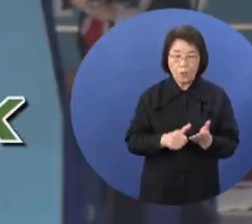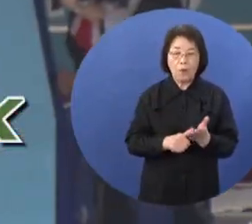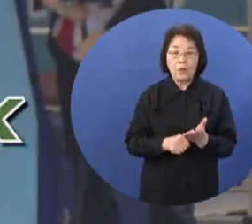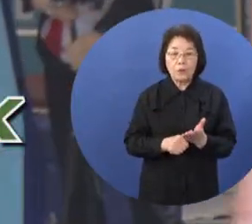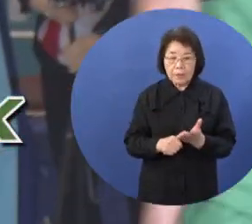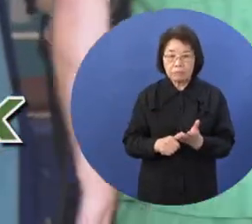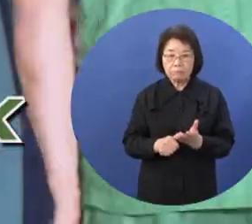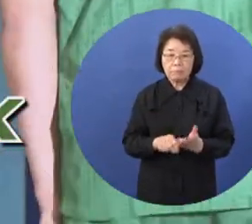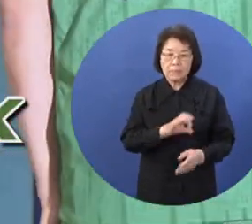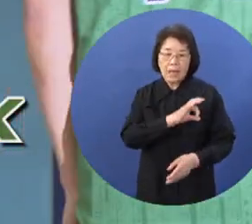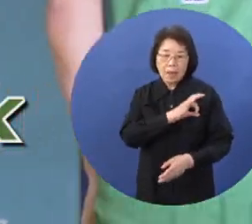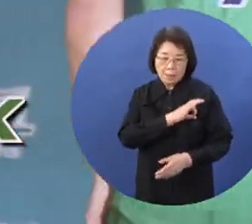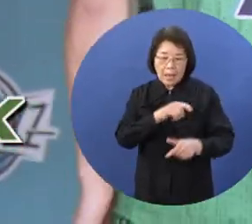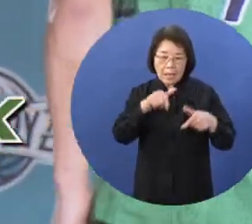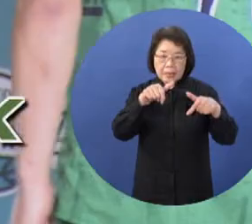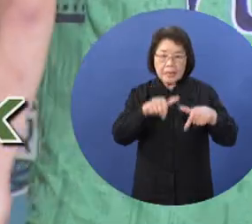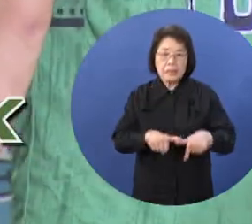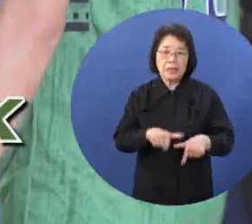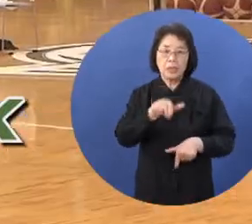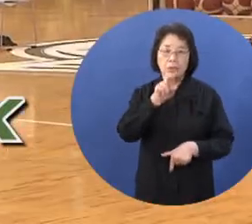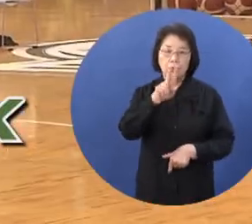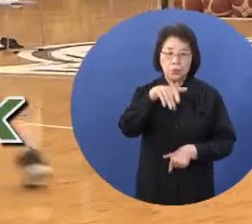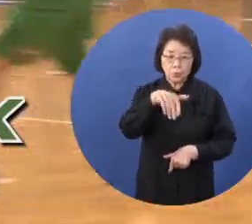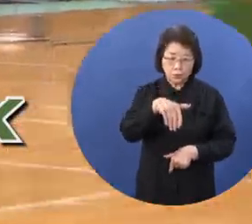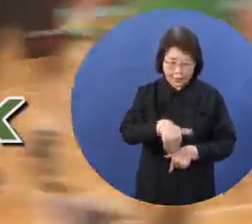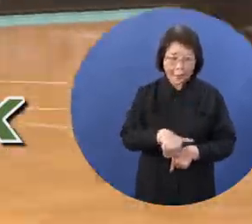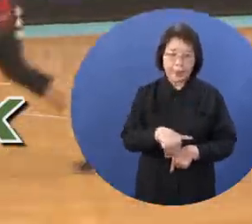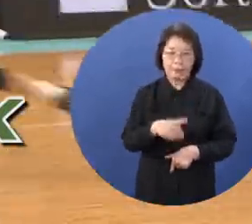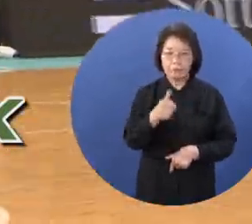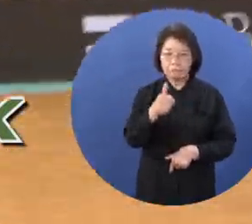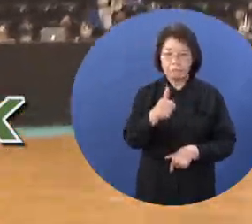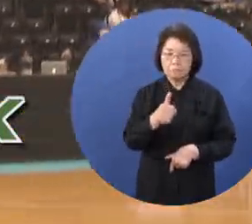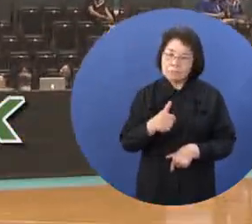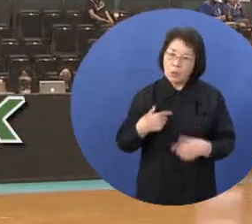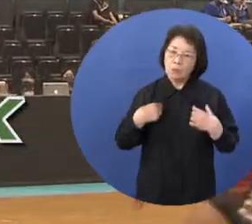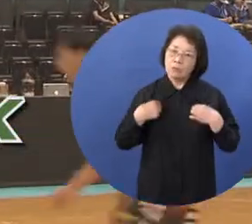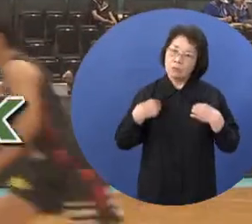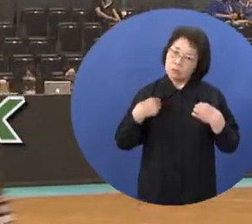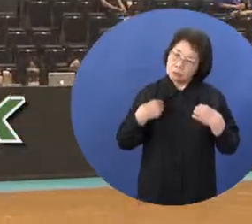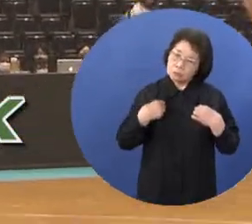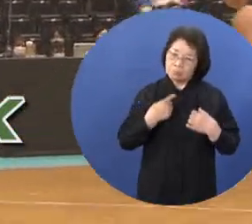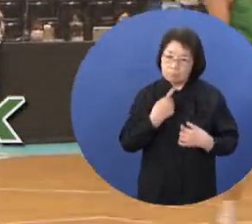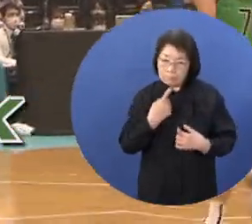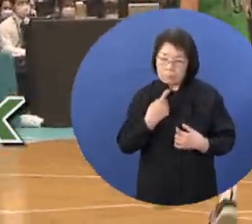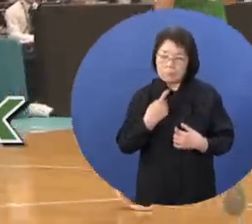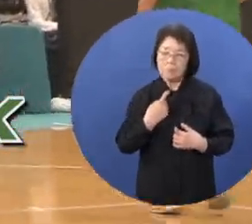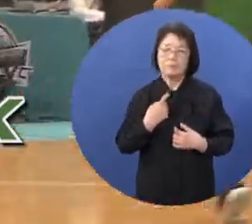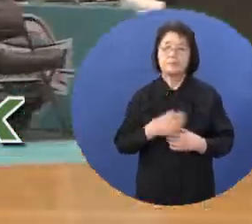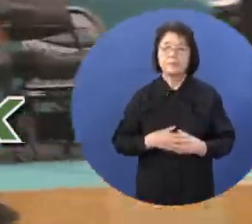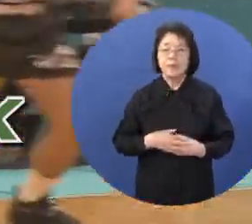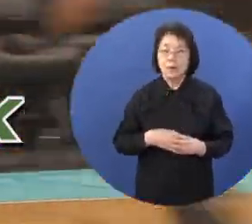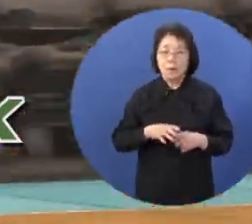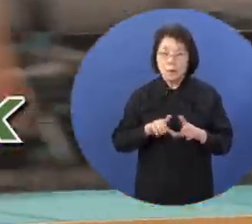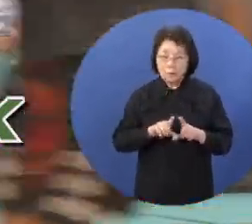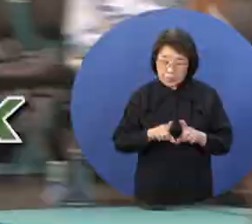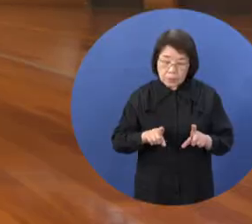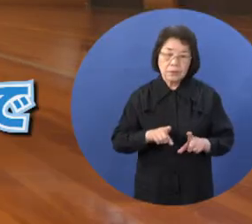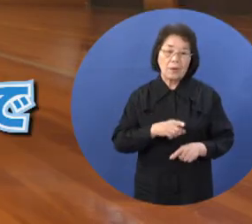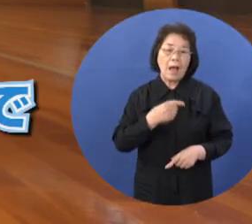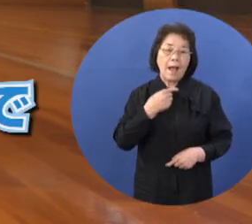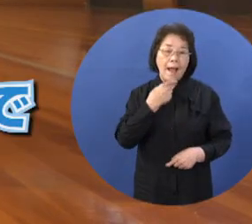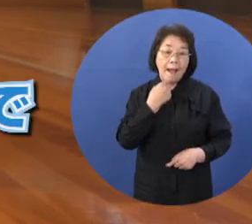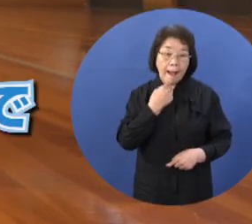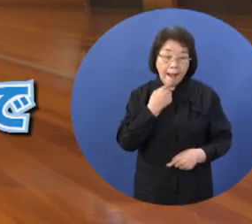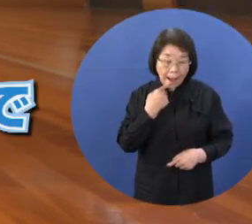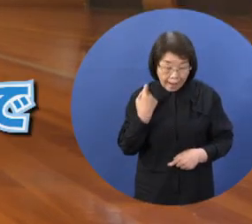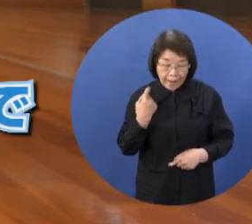なぜか大阪ダイムの赤いユニフォームではなく緑色のユニフォームを着てプレーしています。 今はちょっと